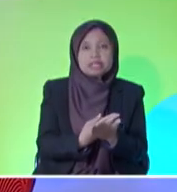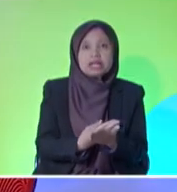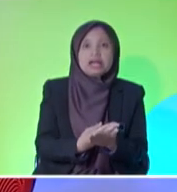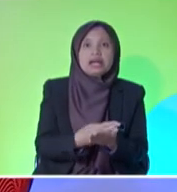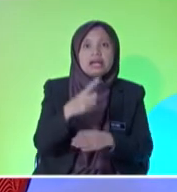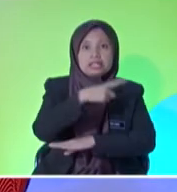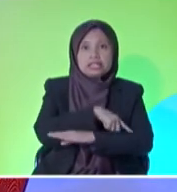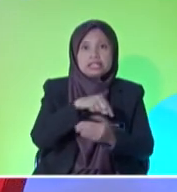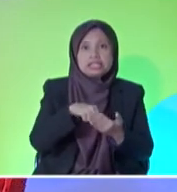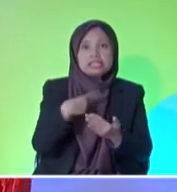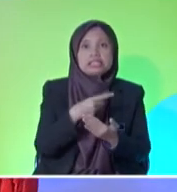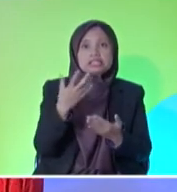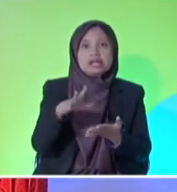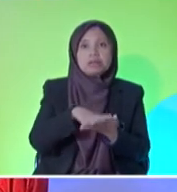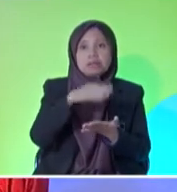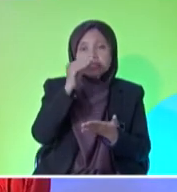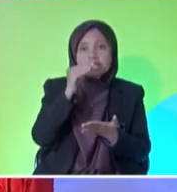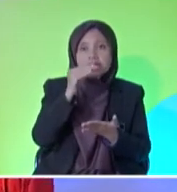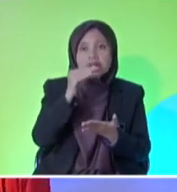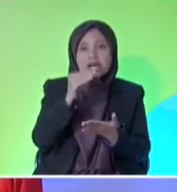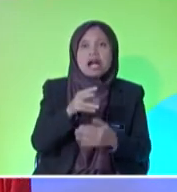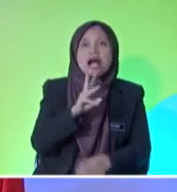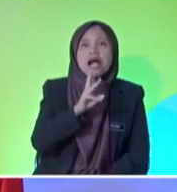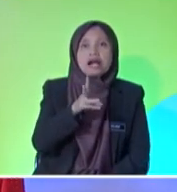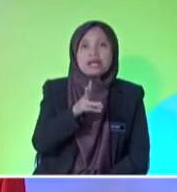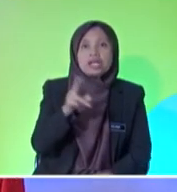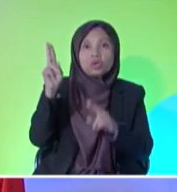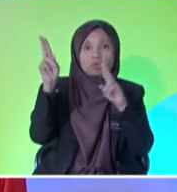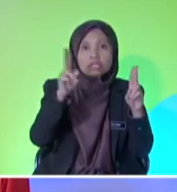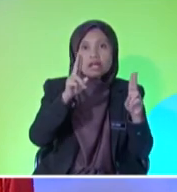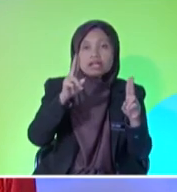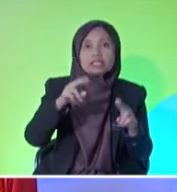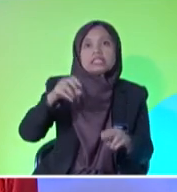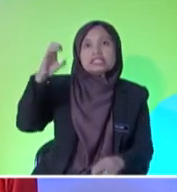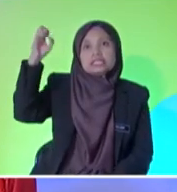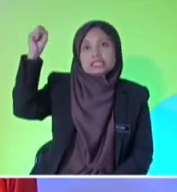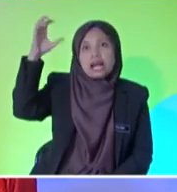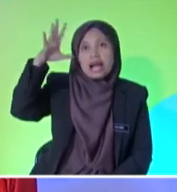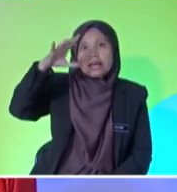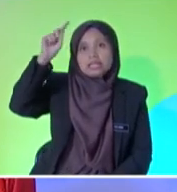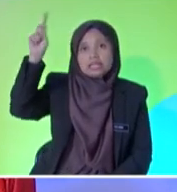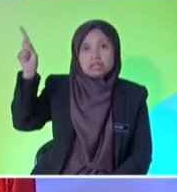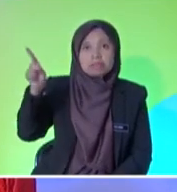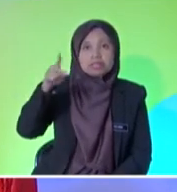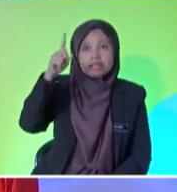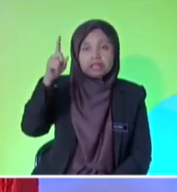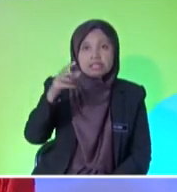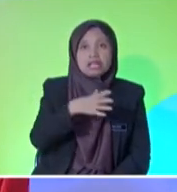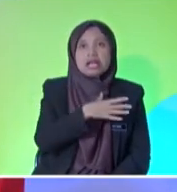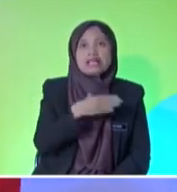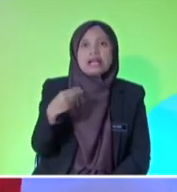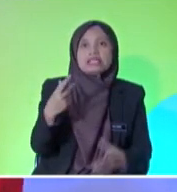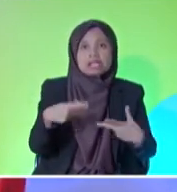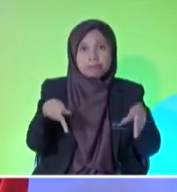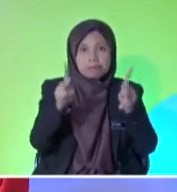fase keperluan akses tumbuhan yaitu Air udara cahaya matahari dan kita juga udah belajar mengenai kepentingan tumbuhan